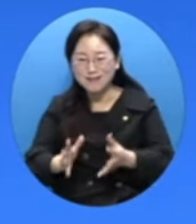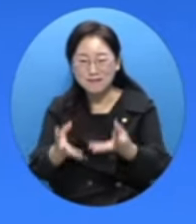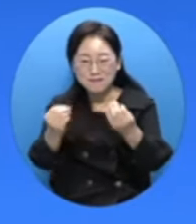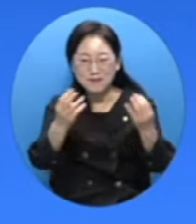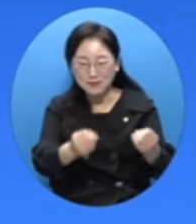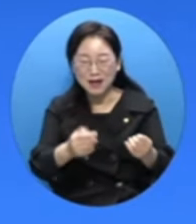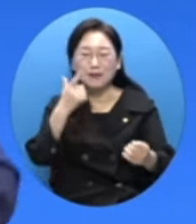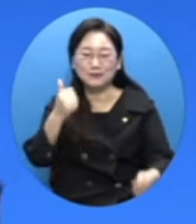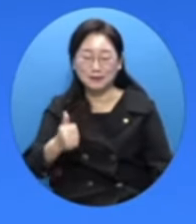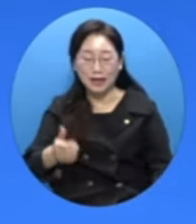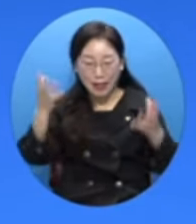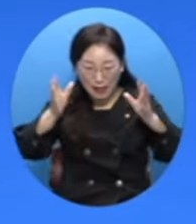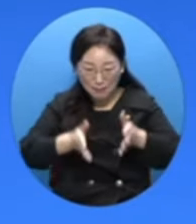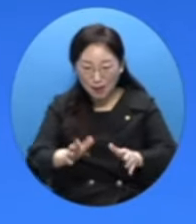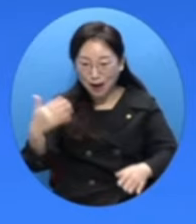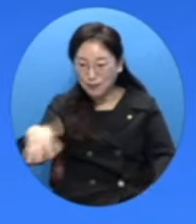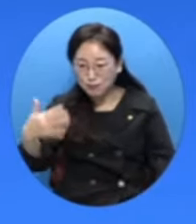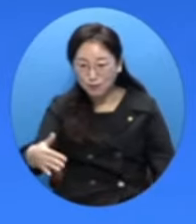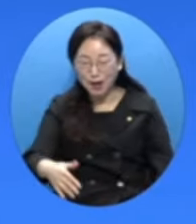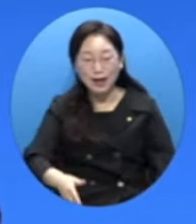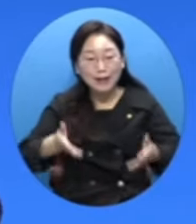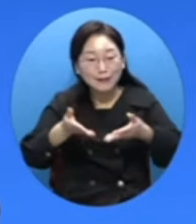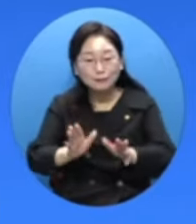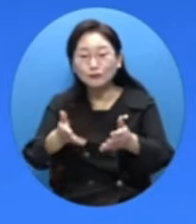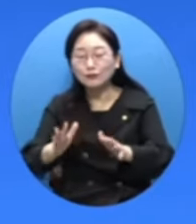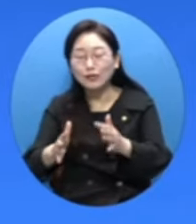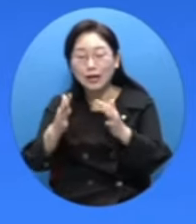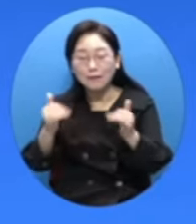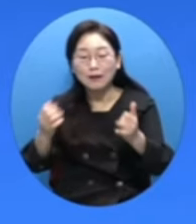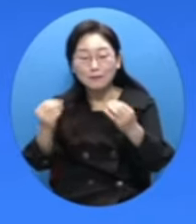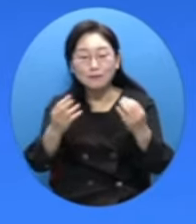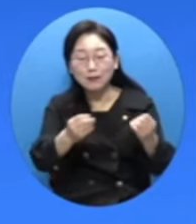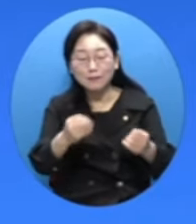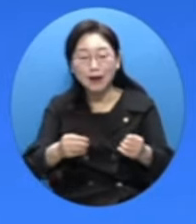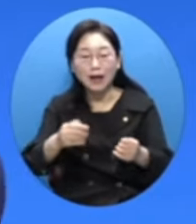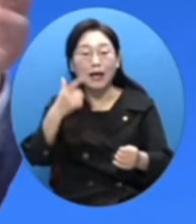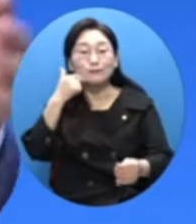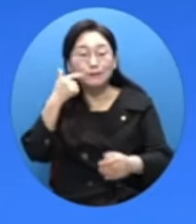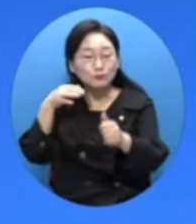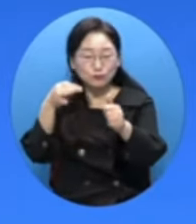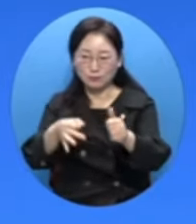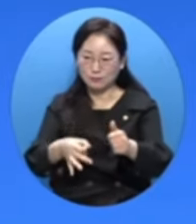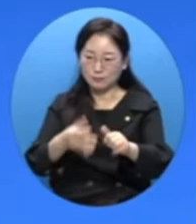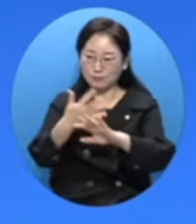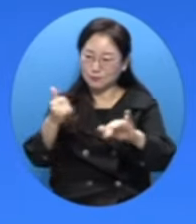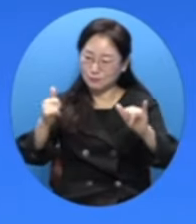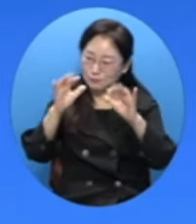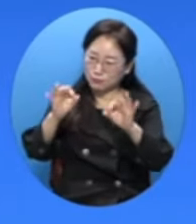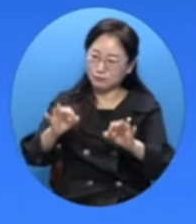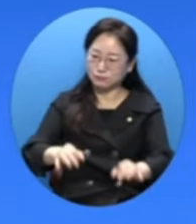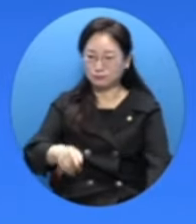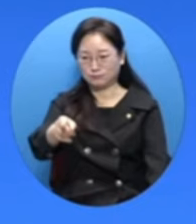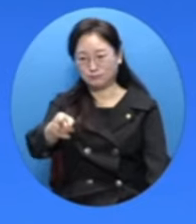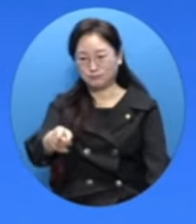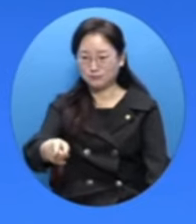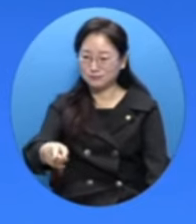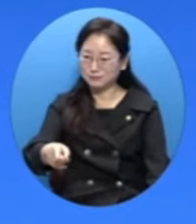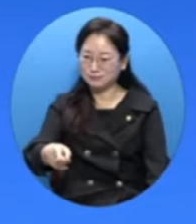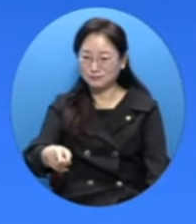애 하나도 없는데 다둥이 아버지, 다둥이 아버지. 그러면 사람들이 볼 때 저분들이 워낙 아이를 갖다